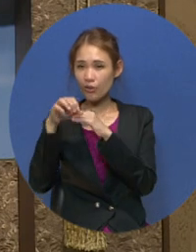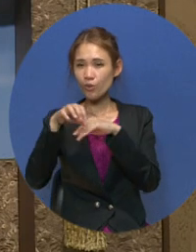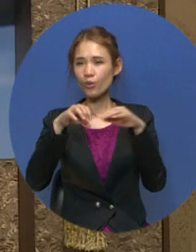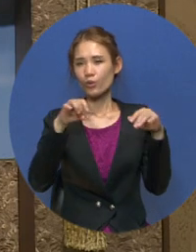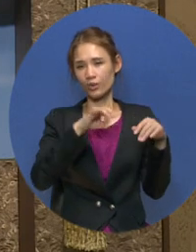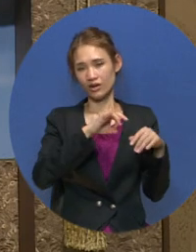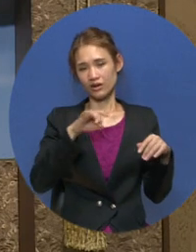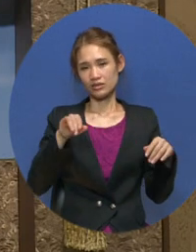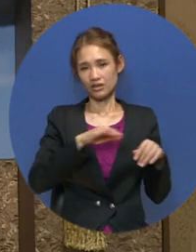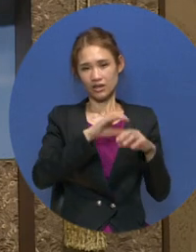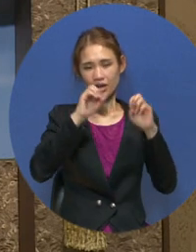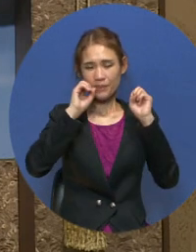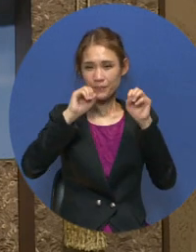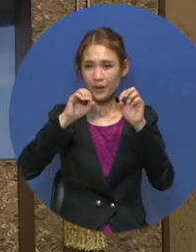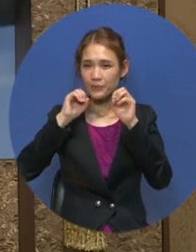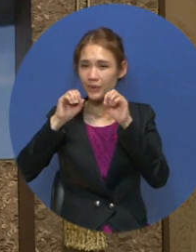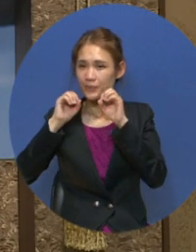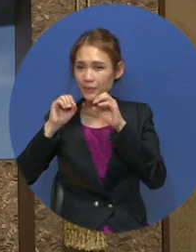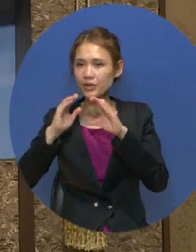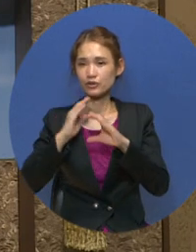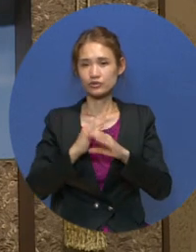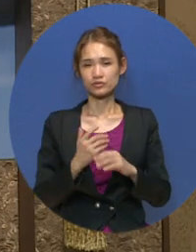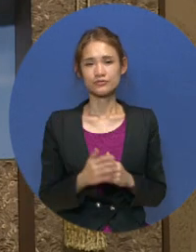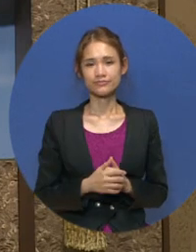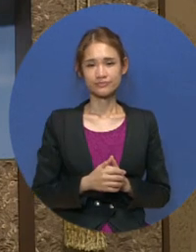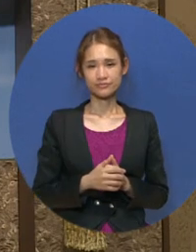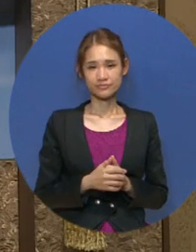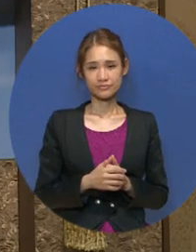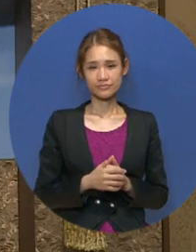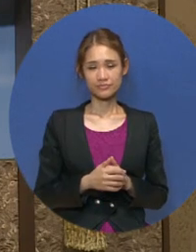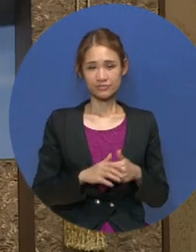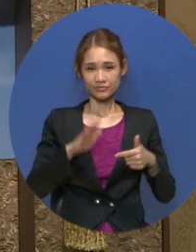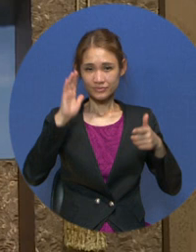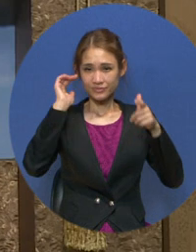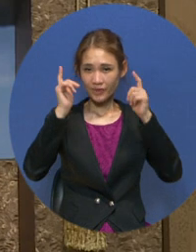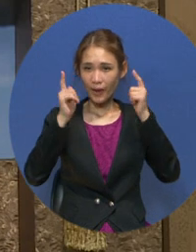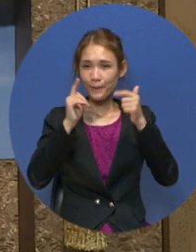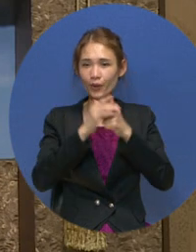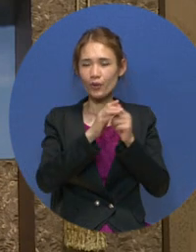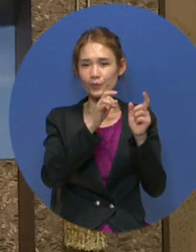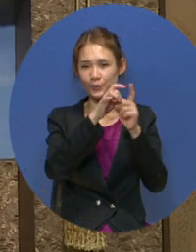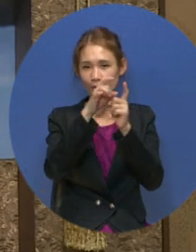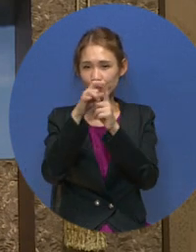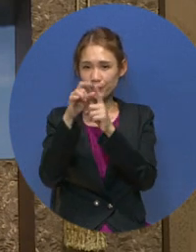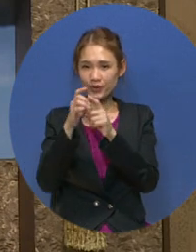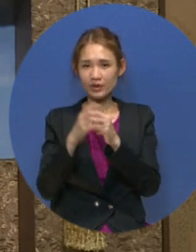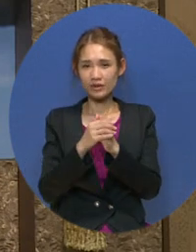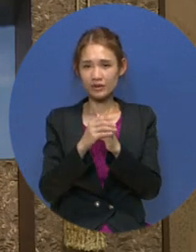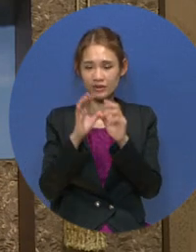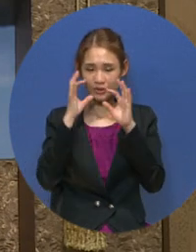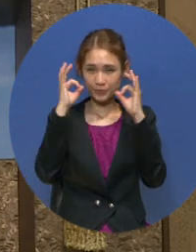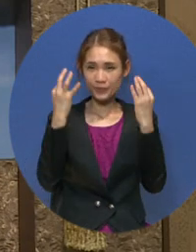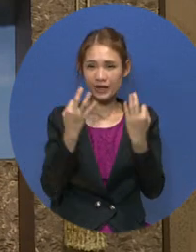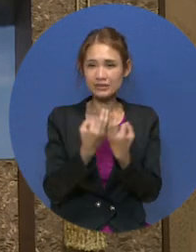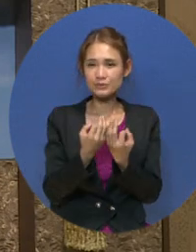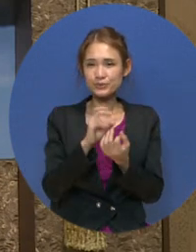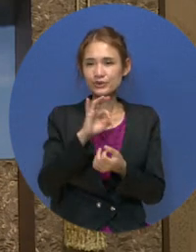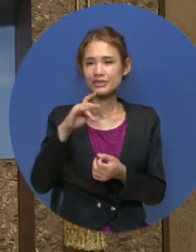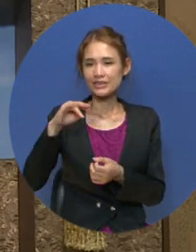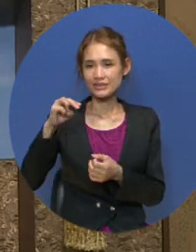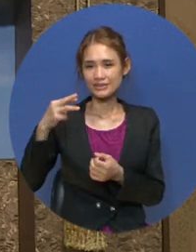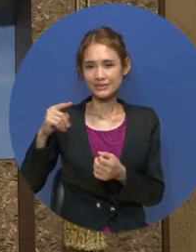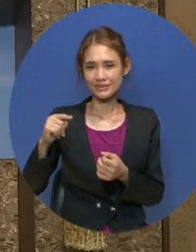저희 숲스토리를 알리고 있습니다. 그리고 네이버 키워드 광고부터 해서 페이스북, 인스타, 블로그,